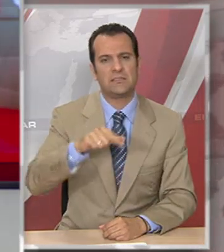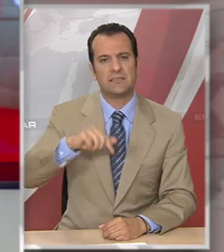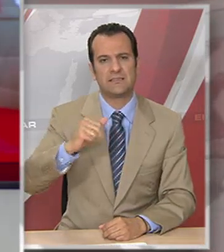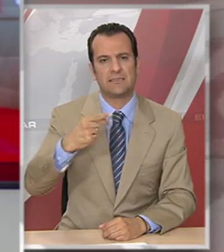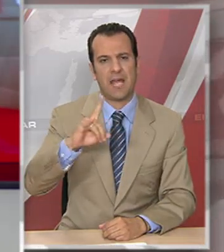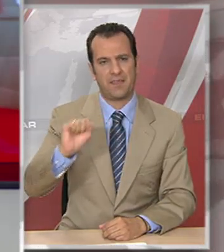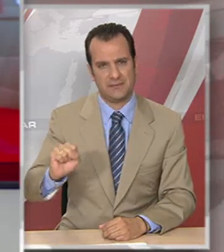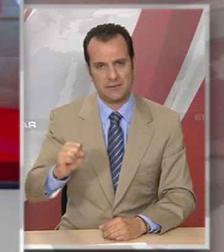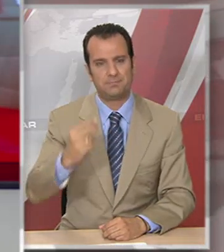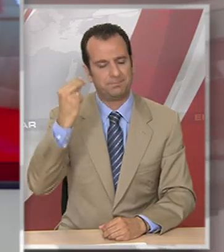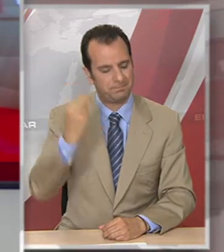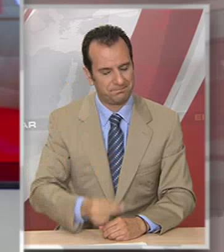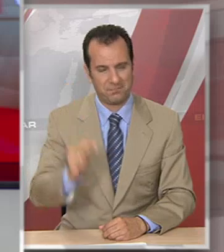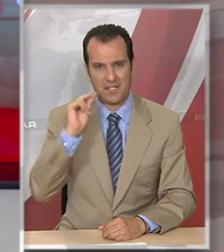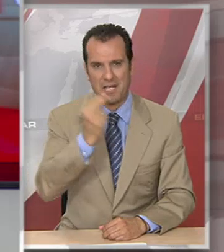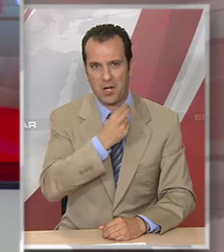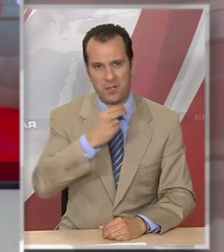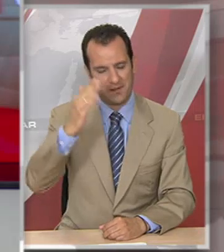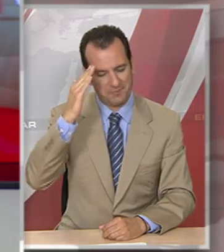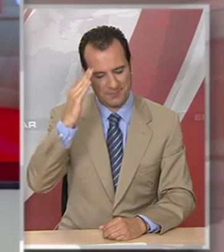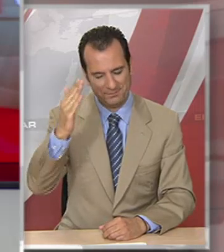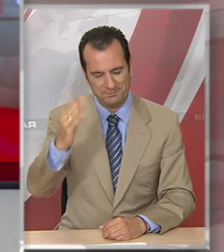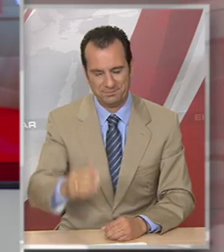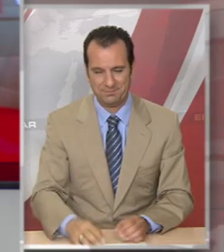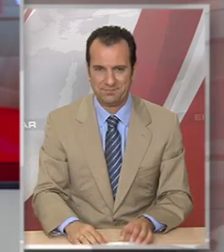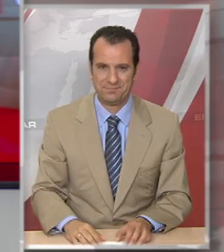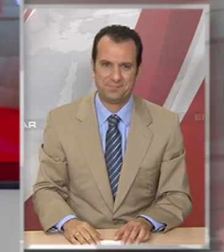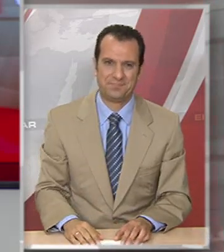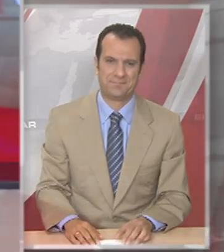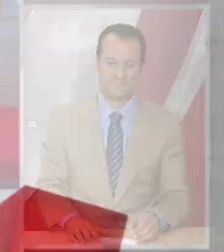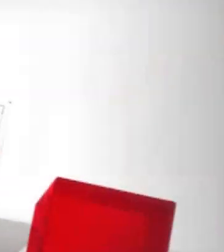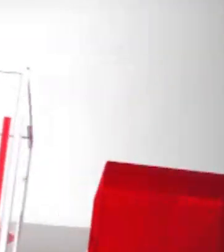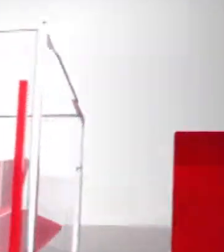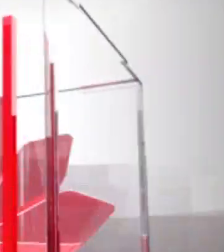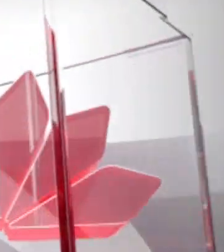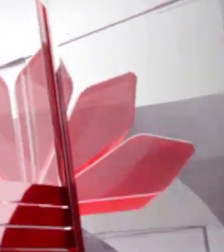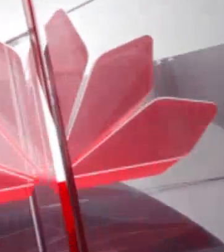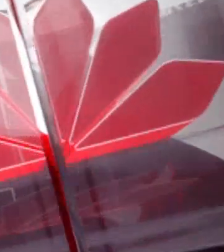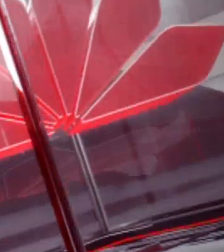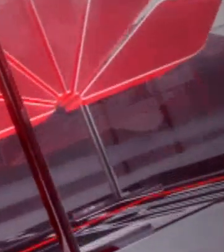στις 8 παρα 5 με τον Παναγιώτη Στάθη. Από εμάς, καλό σας απόγευμα.